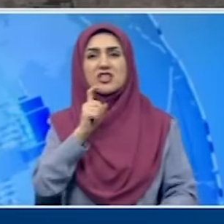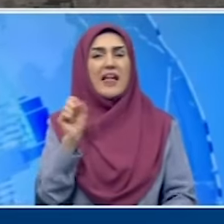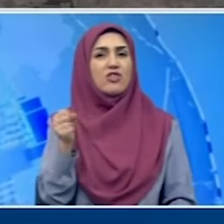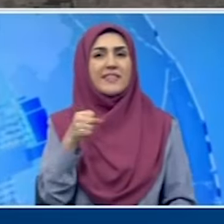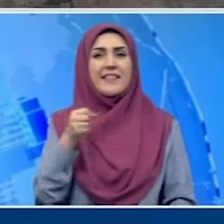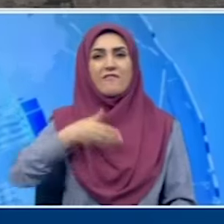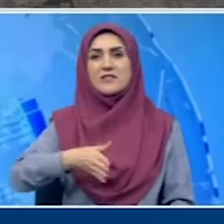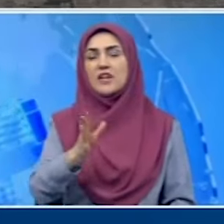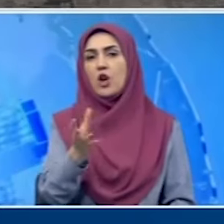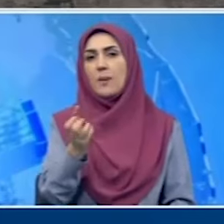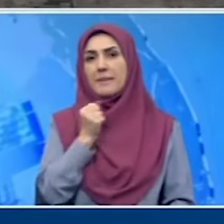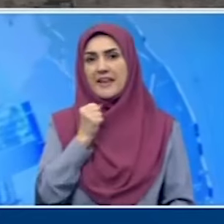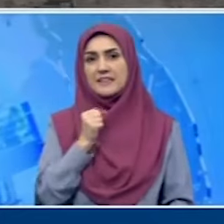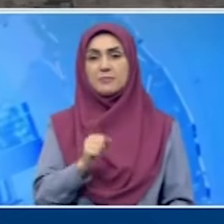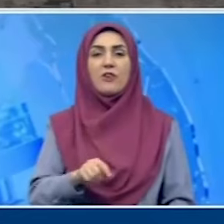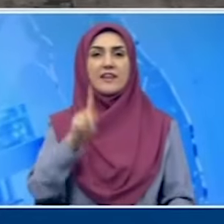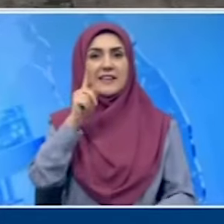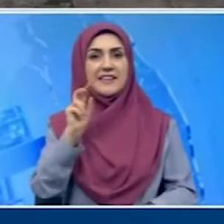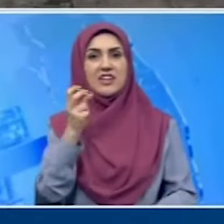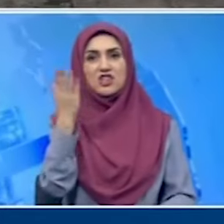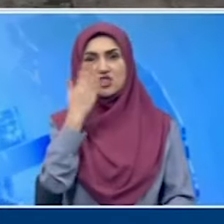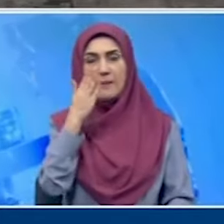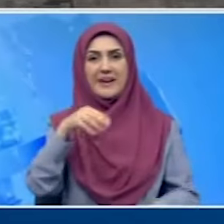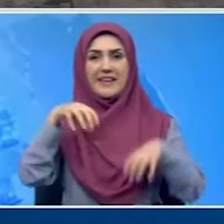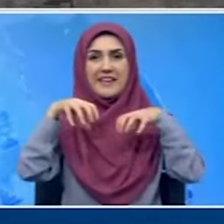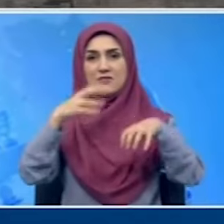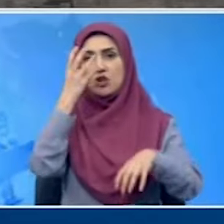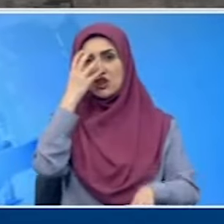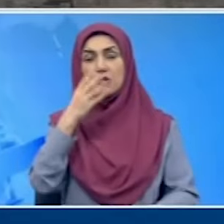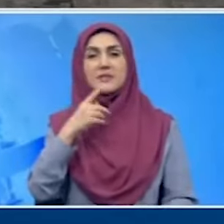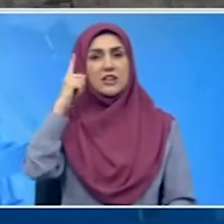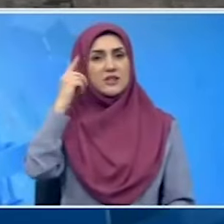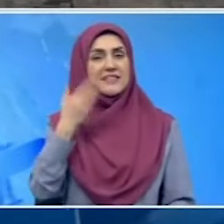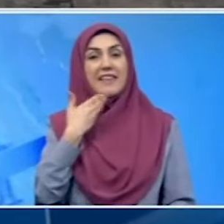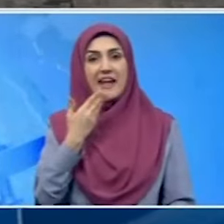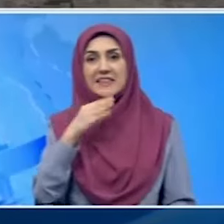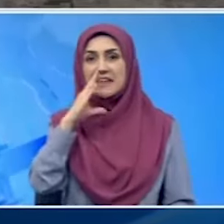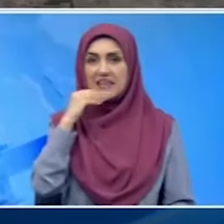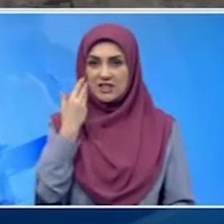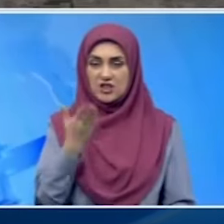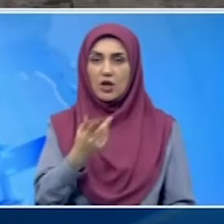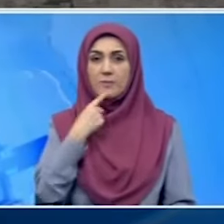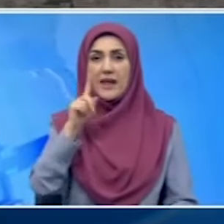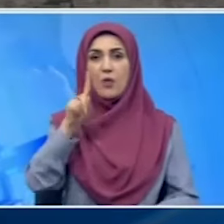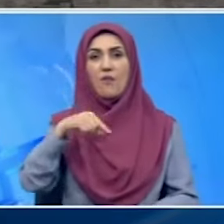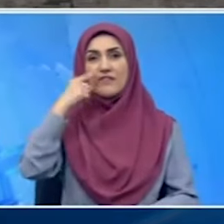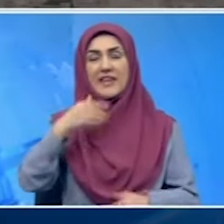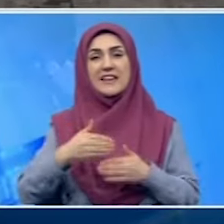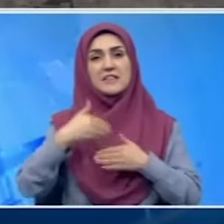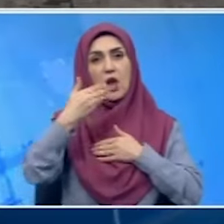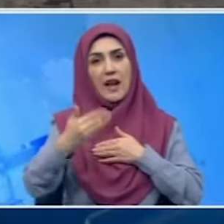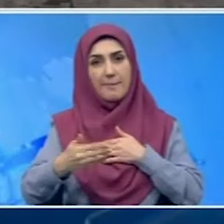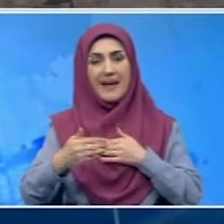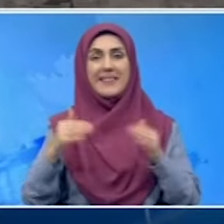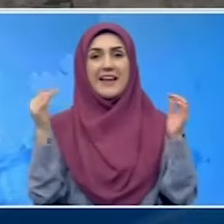غزه 60-70% صهیونیست ها بسته به جغرافیای محل سکونتشان احساس امنیت نمی کنند.